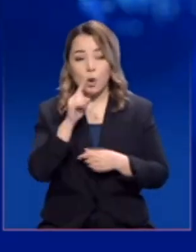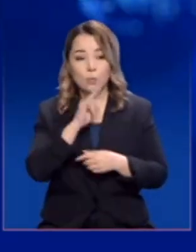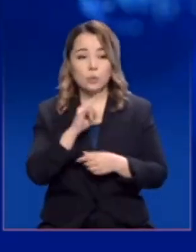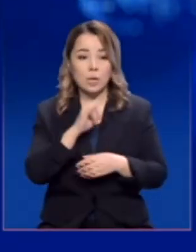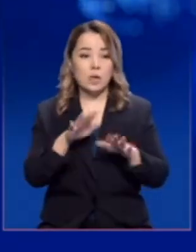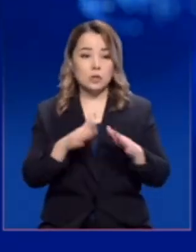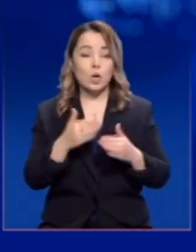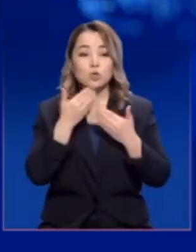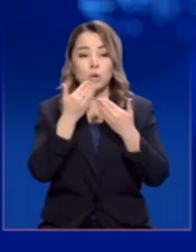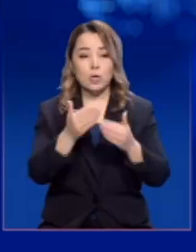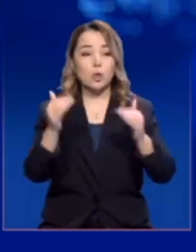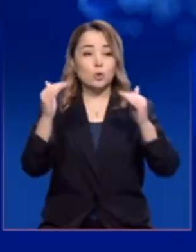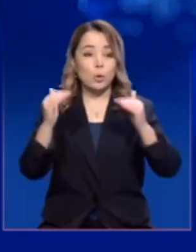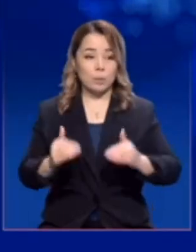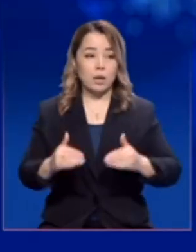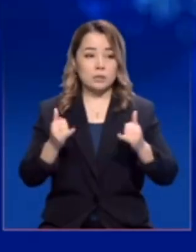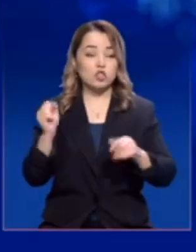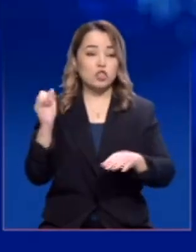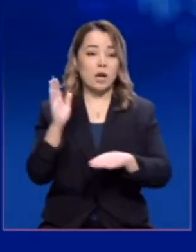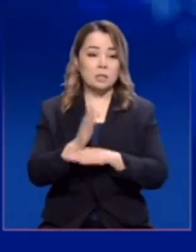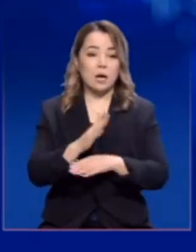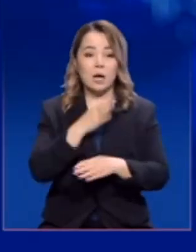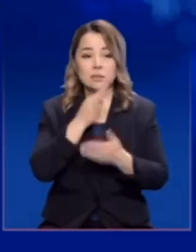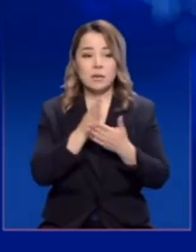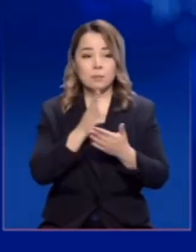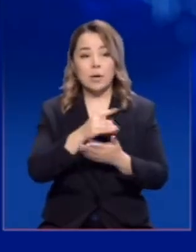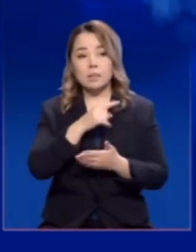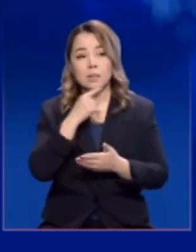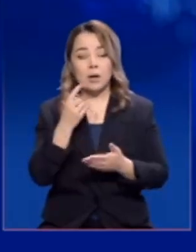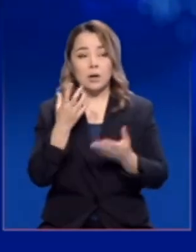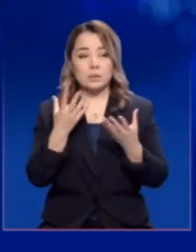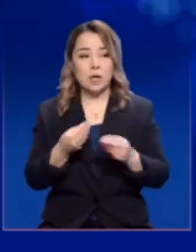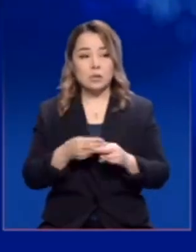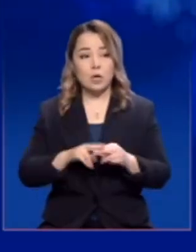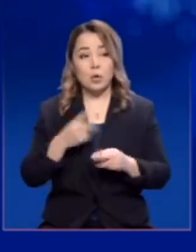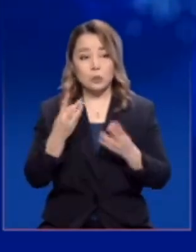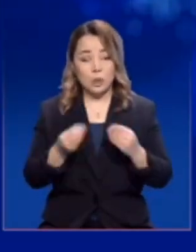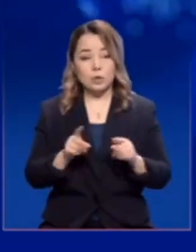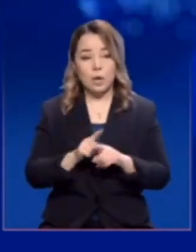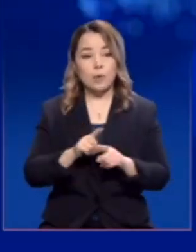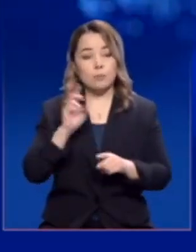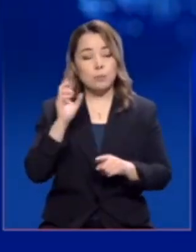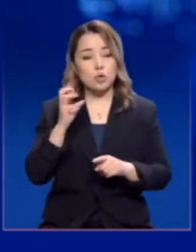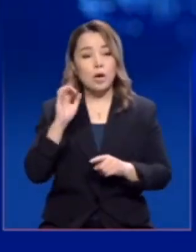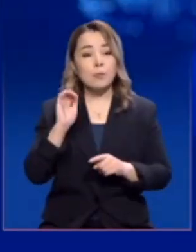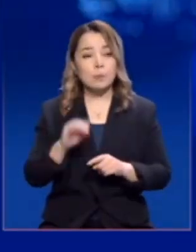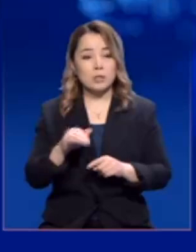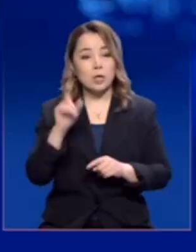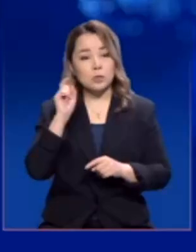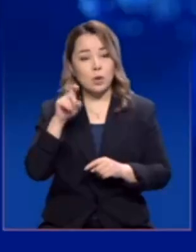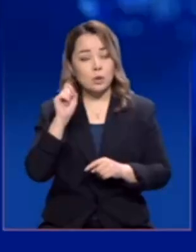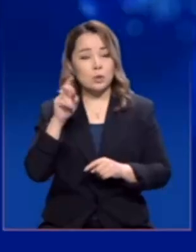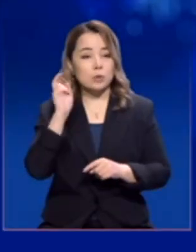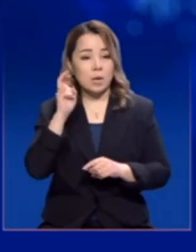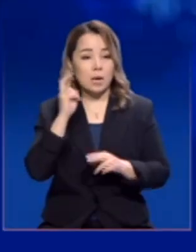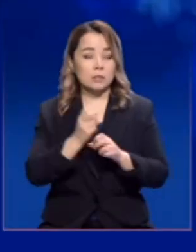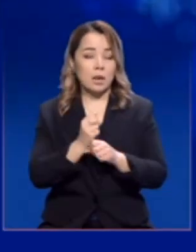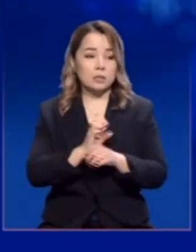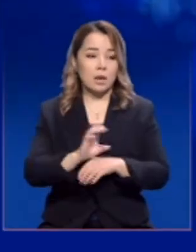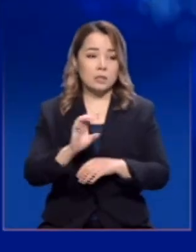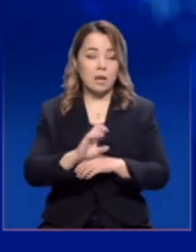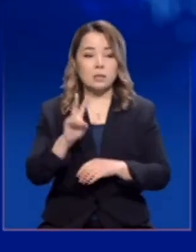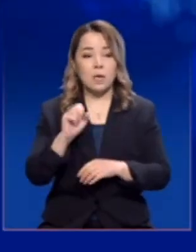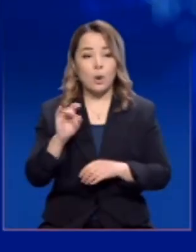төмендеді. Енді жаңадан жарлық шықты. Яғни Ресей күніне тек 500 мың қара алтынды өндіруді жоспарлап отыр. Әзірге ол тек наурыз